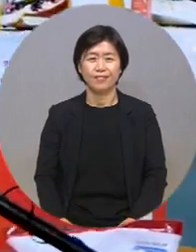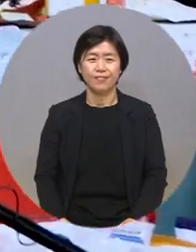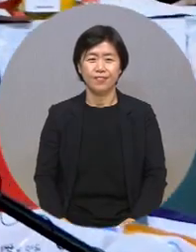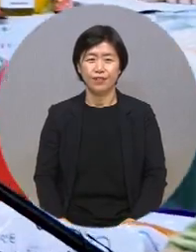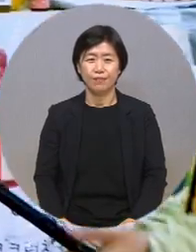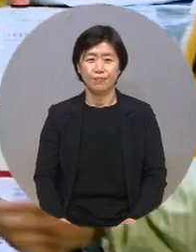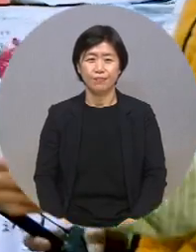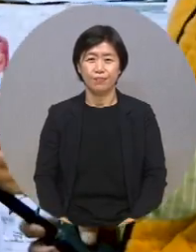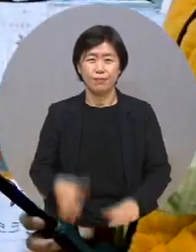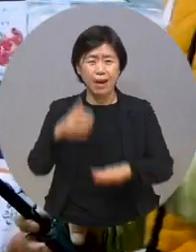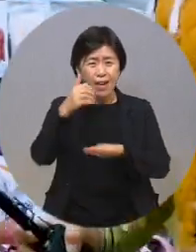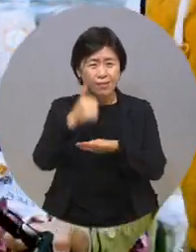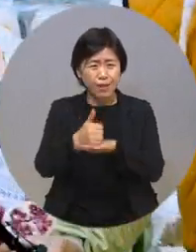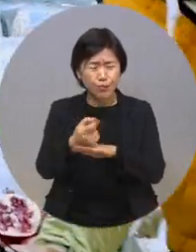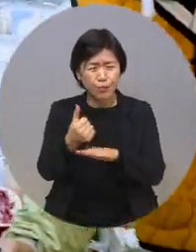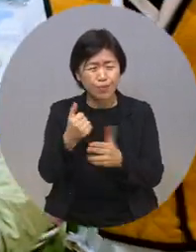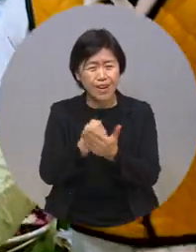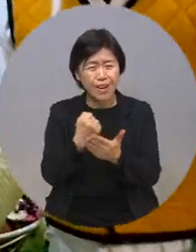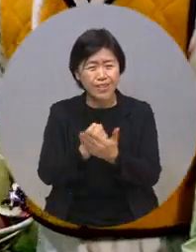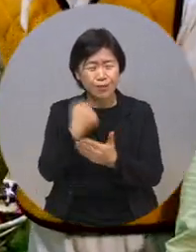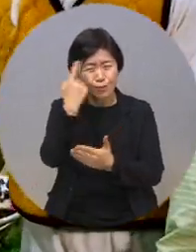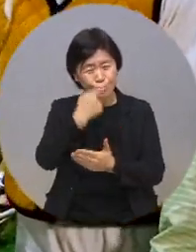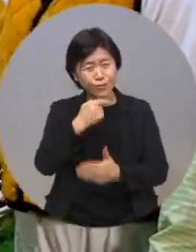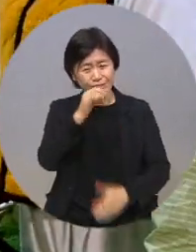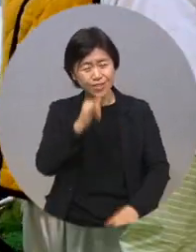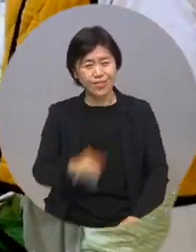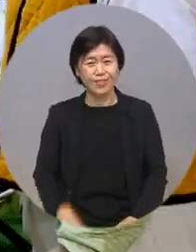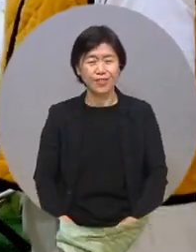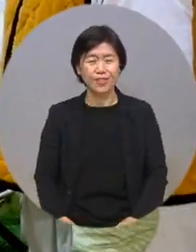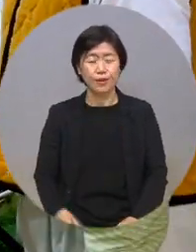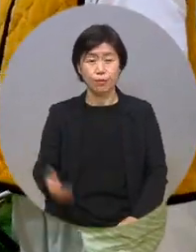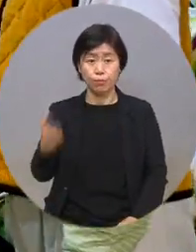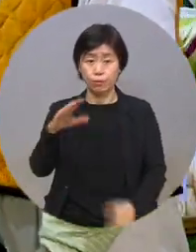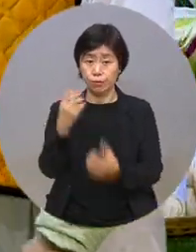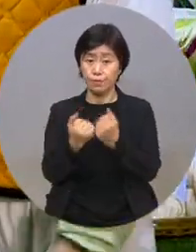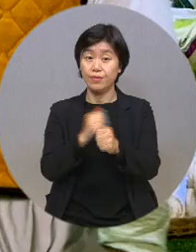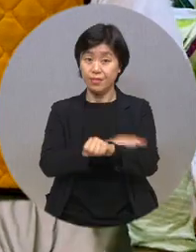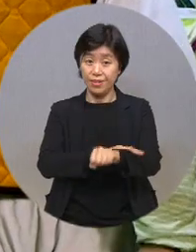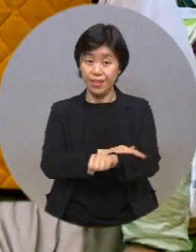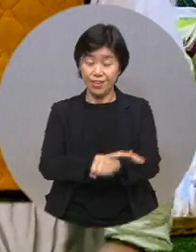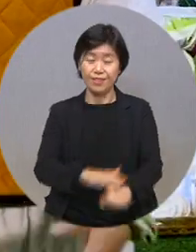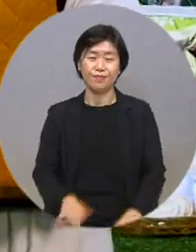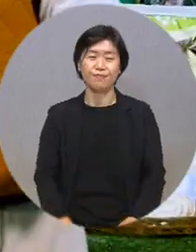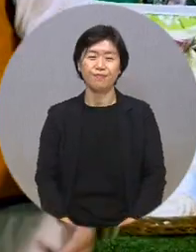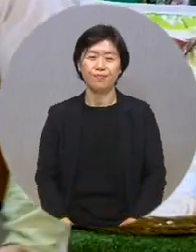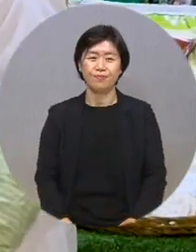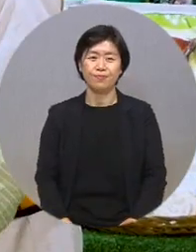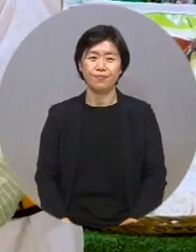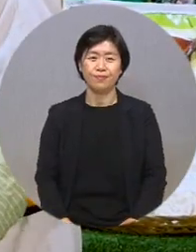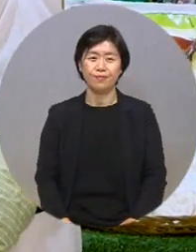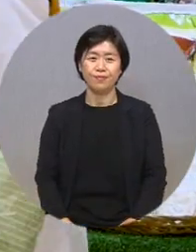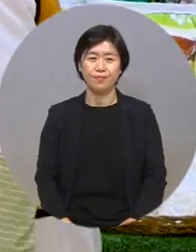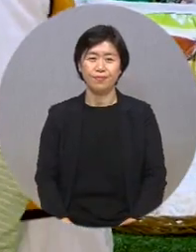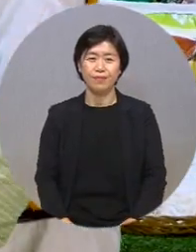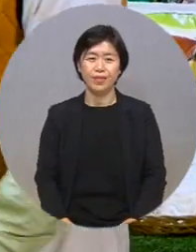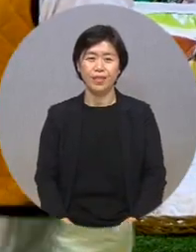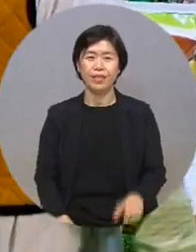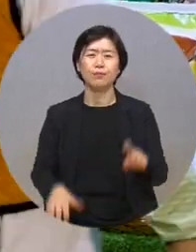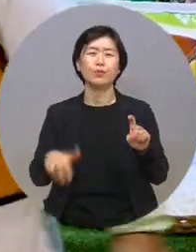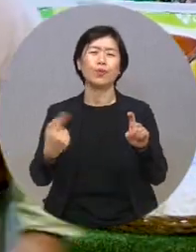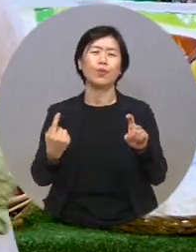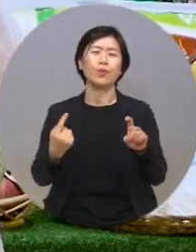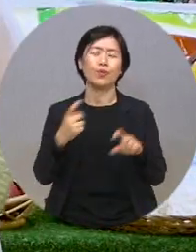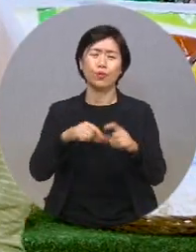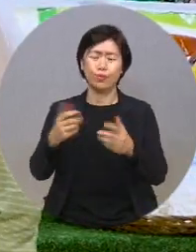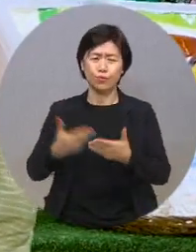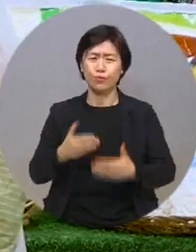그만! 마지막에 너무 안타까운 표정을 지으셨어요. 그래도 알차게 하셨어. 그러니까요. 아, 10초 더 주기로 했잖아요.